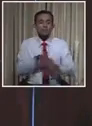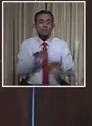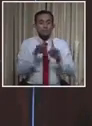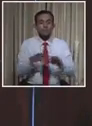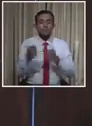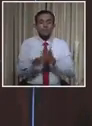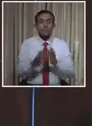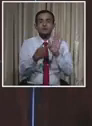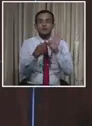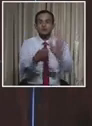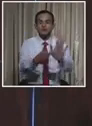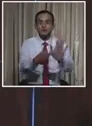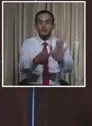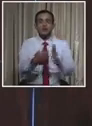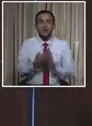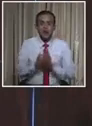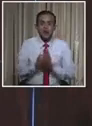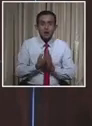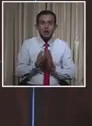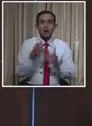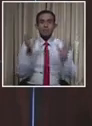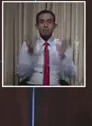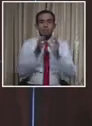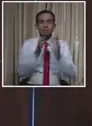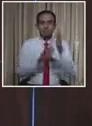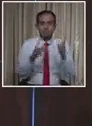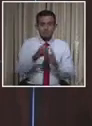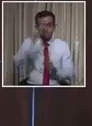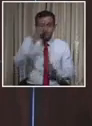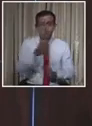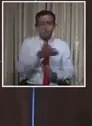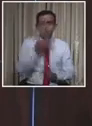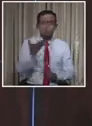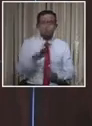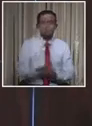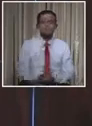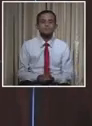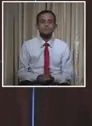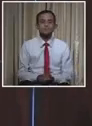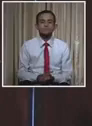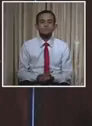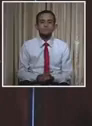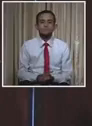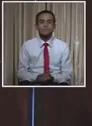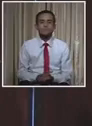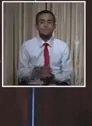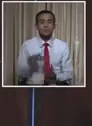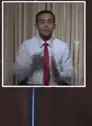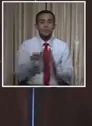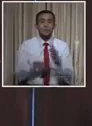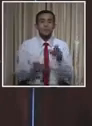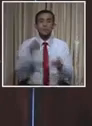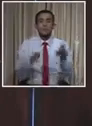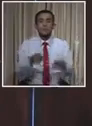ඉදිරිපත් කරන්න ගරු බැසිල් රාජපක්ෂ මැතිතුමාට පුළුවන්කම ලැබිලා තියෙනවා. මේ රටේ